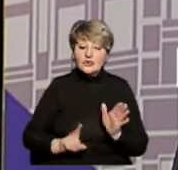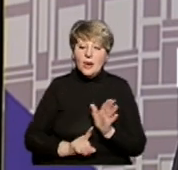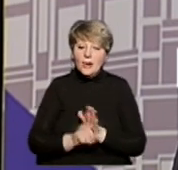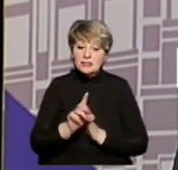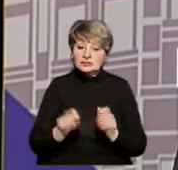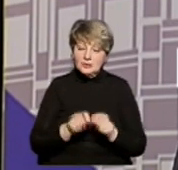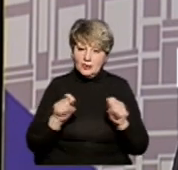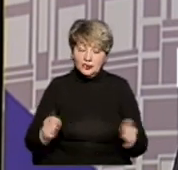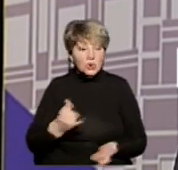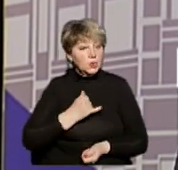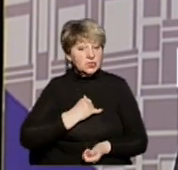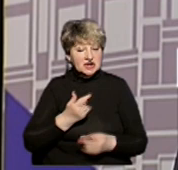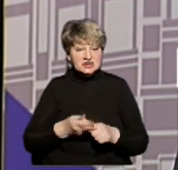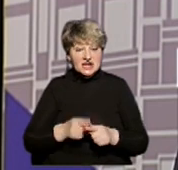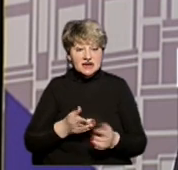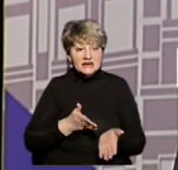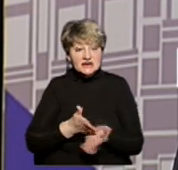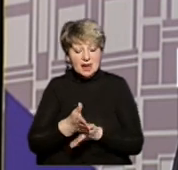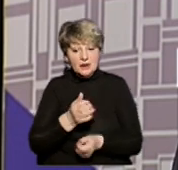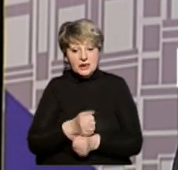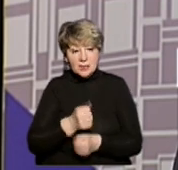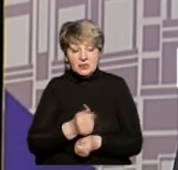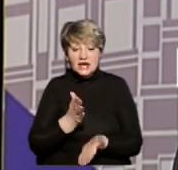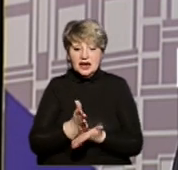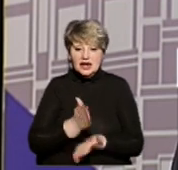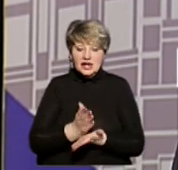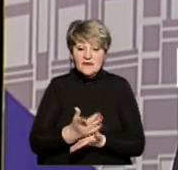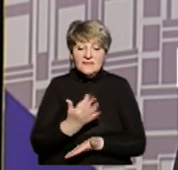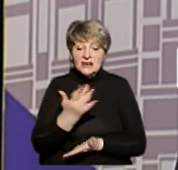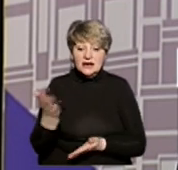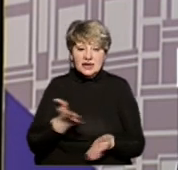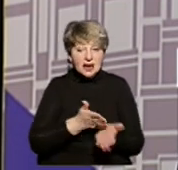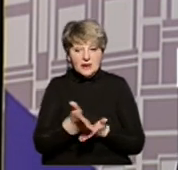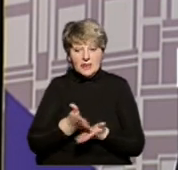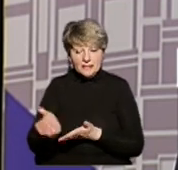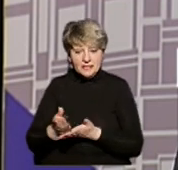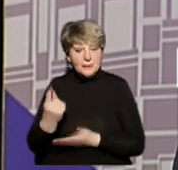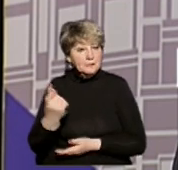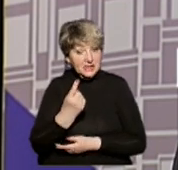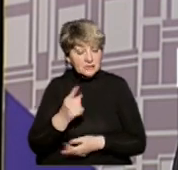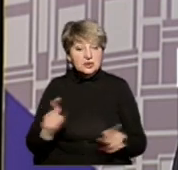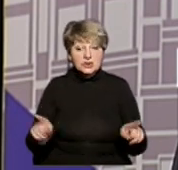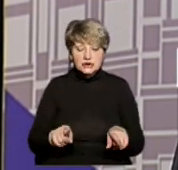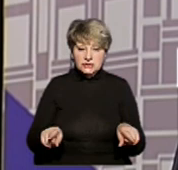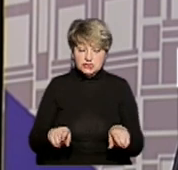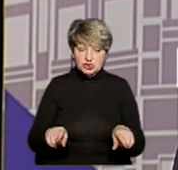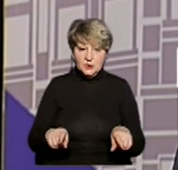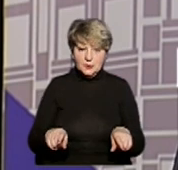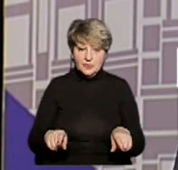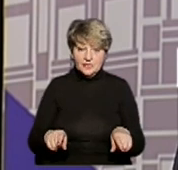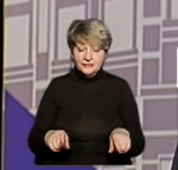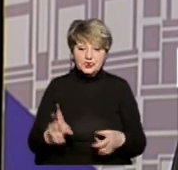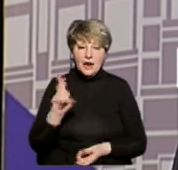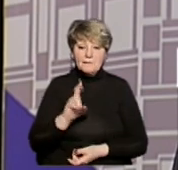В нас цей напрямок роботи, він базується в кількох буквально спрямуваннях. Перше – це те, що буквально ще